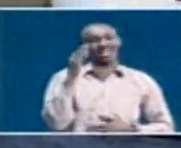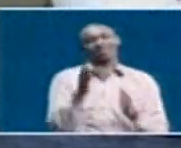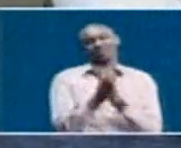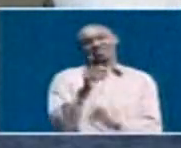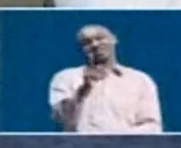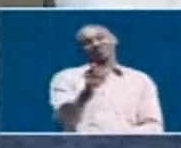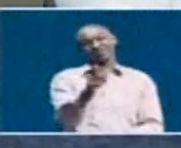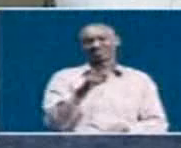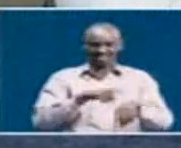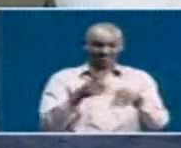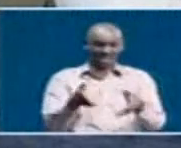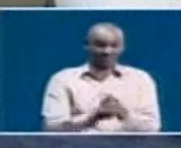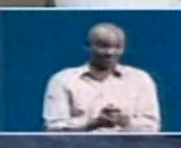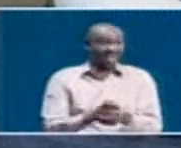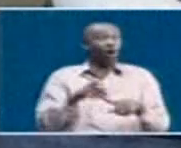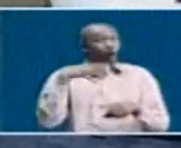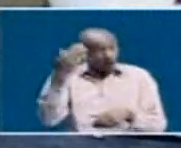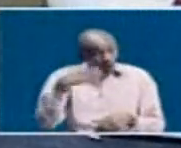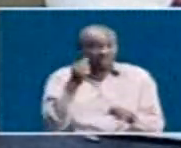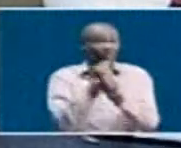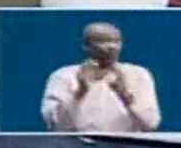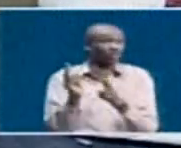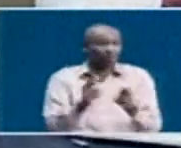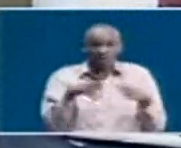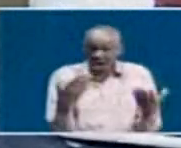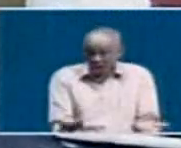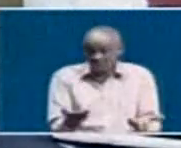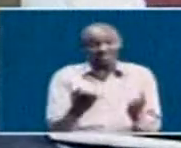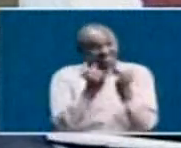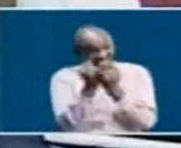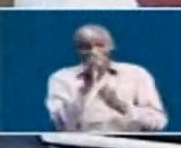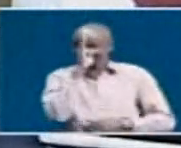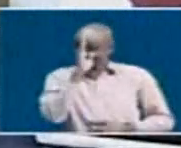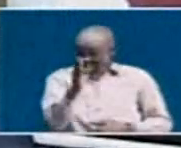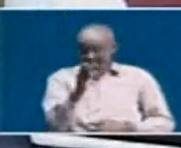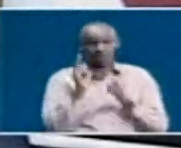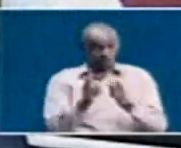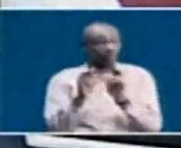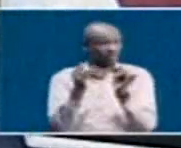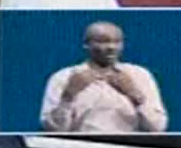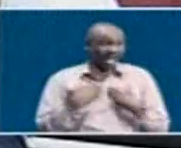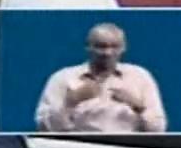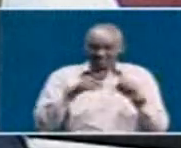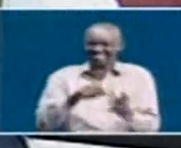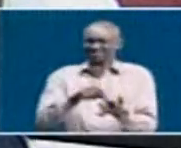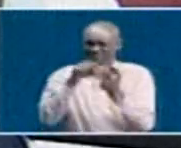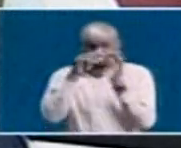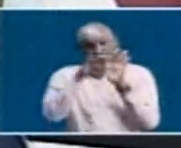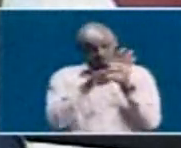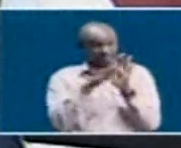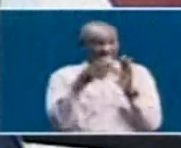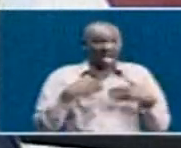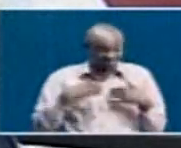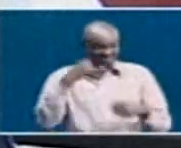saa na wakati kama huu. Na kama ilivyo desturi yetu kila siku ya Jumamosi na Jumapili, mbali na taarifa mufti tunakupa makala maalum na burudani.